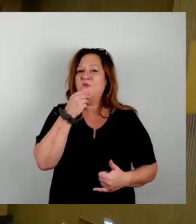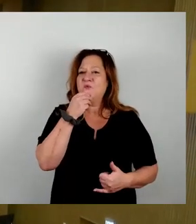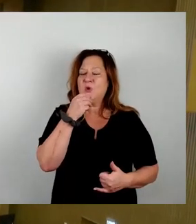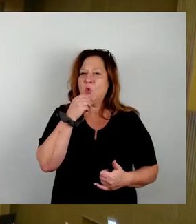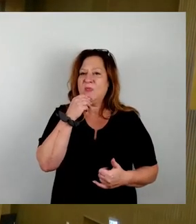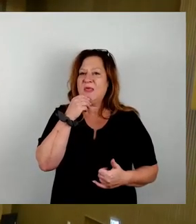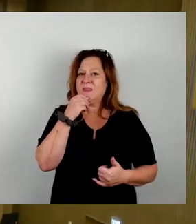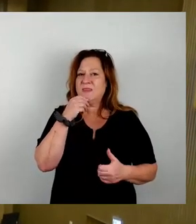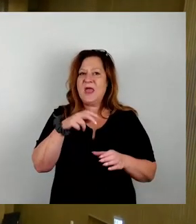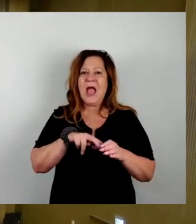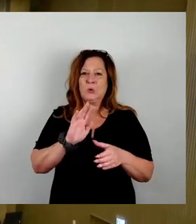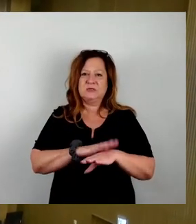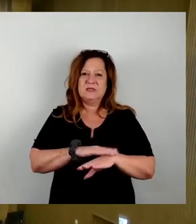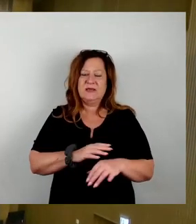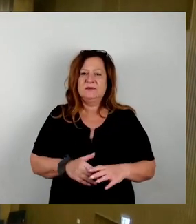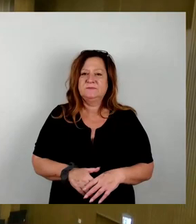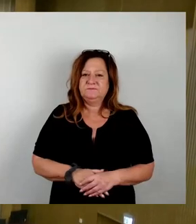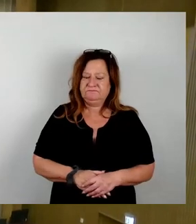hoffe ich, dass wir in die Abstimmung einsteigen können.